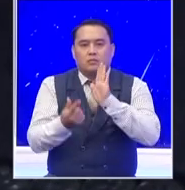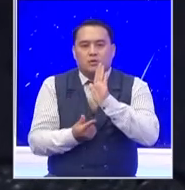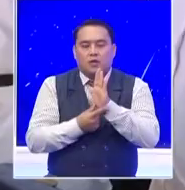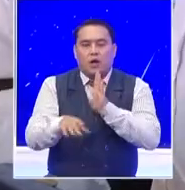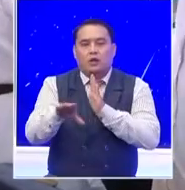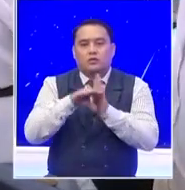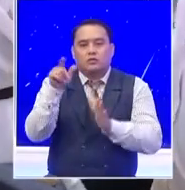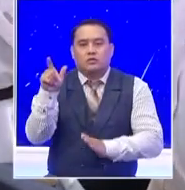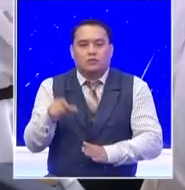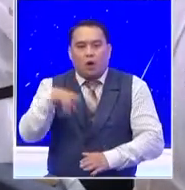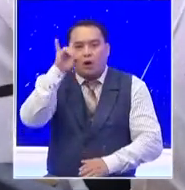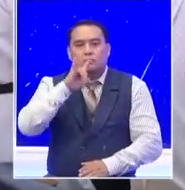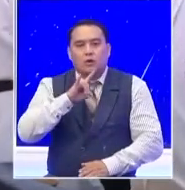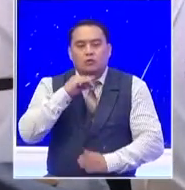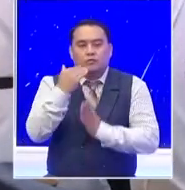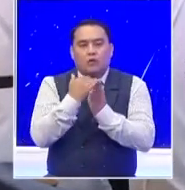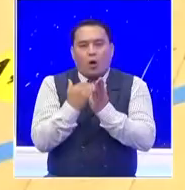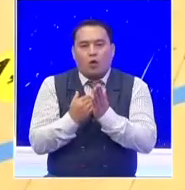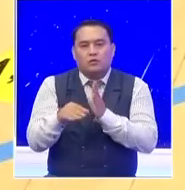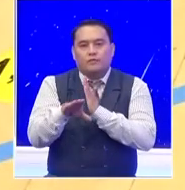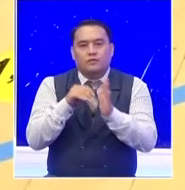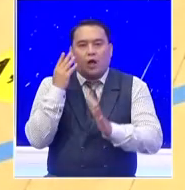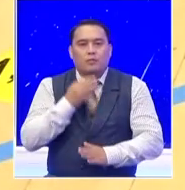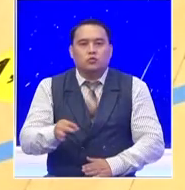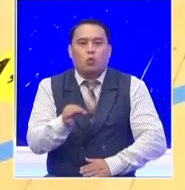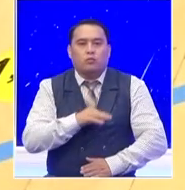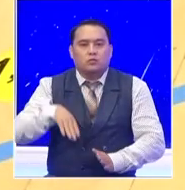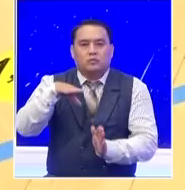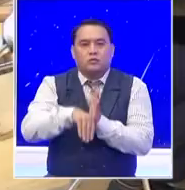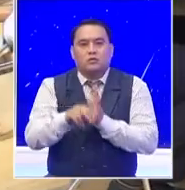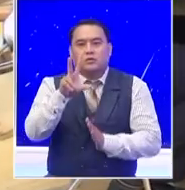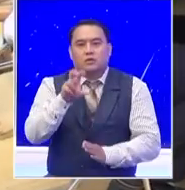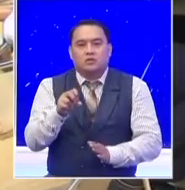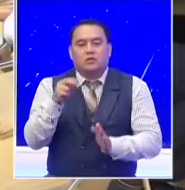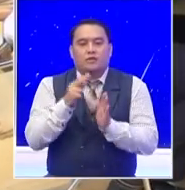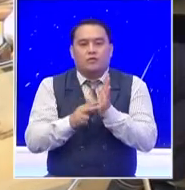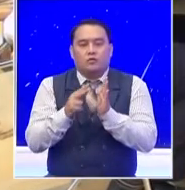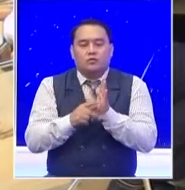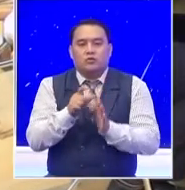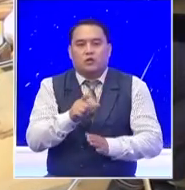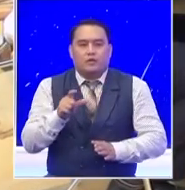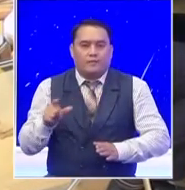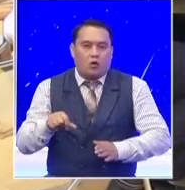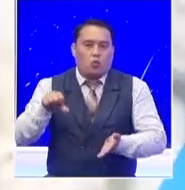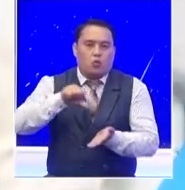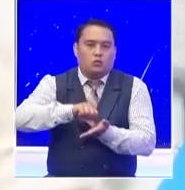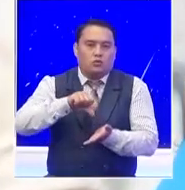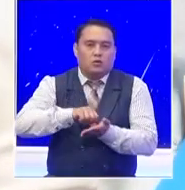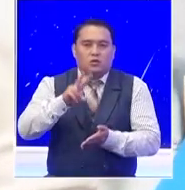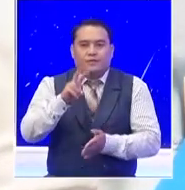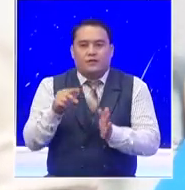парламента Республики Казахстан. В список выборщиков по Алматинской области включено 317 голосующих лиц. Из них приняли участие в